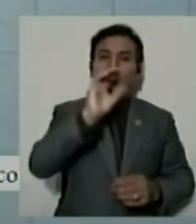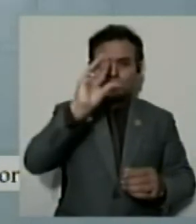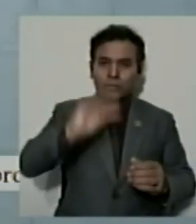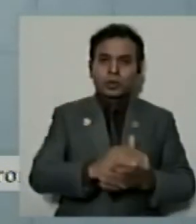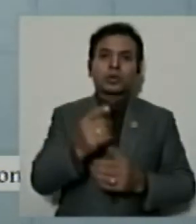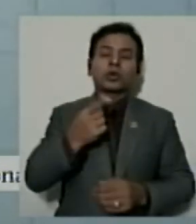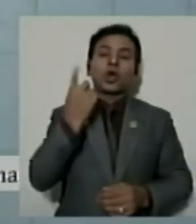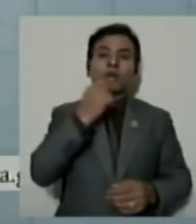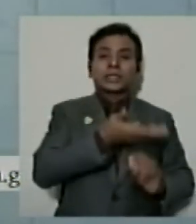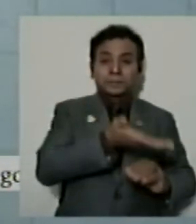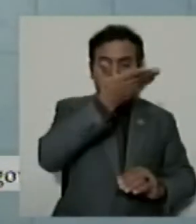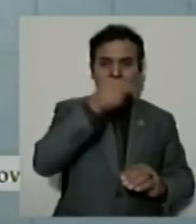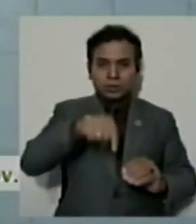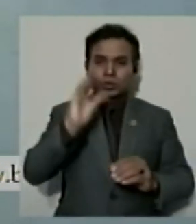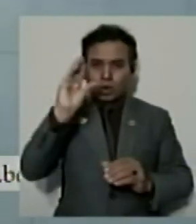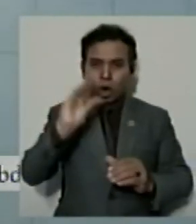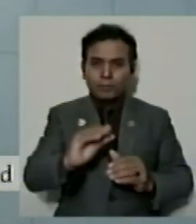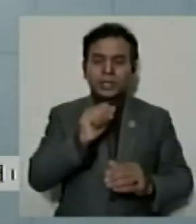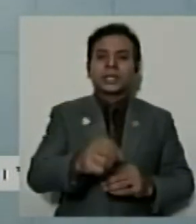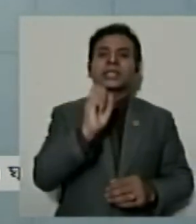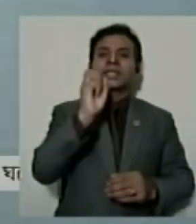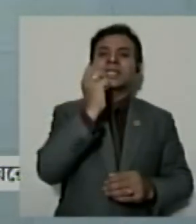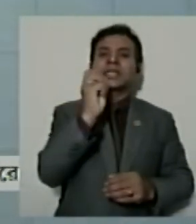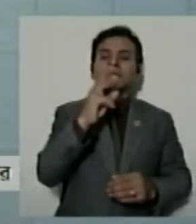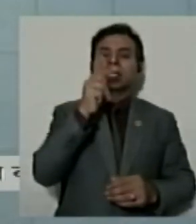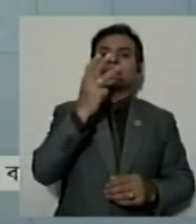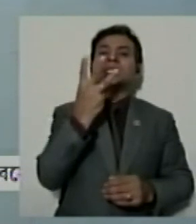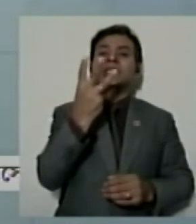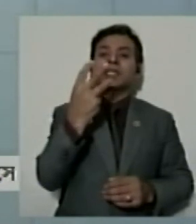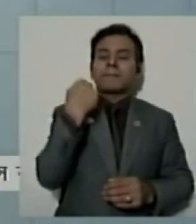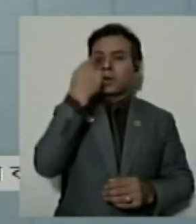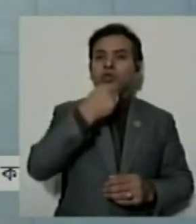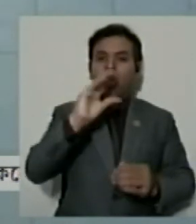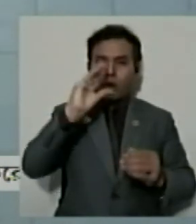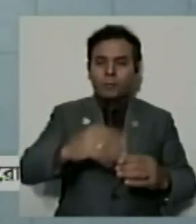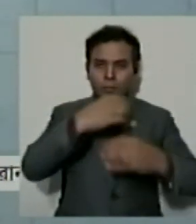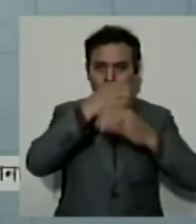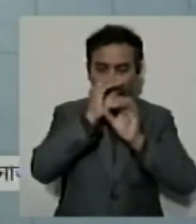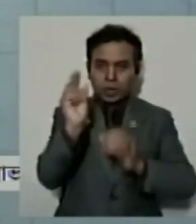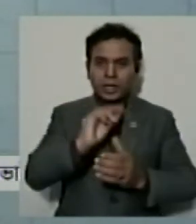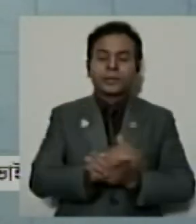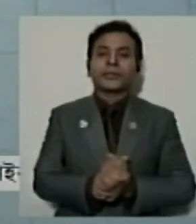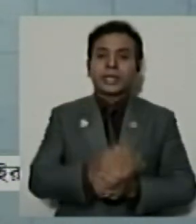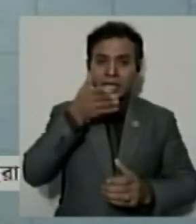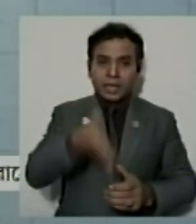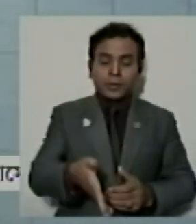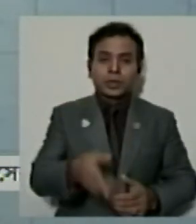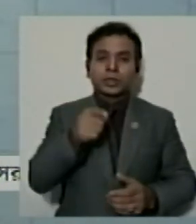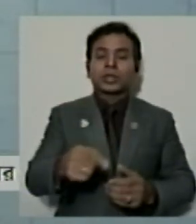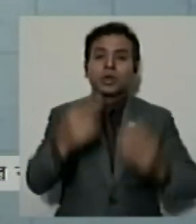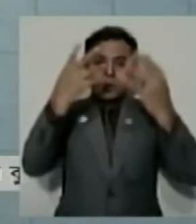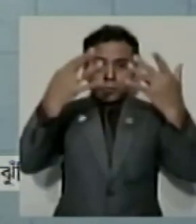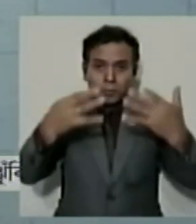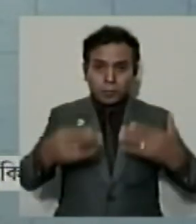এই পরীক্ষাতে আমাদের যা ফল এসেছে, আমরা নতুন করে 24 ঘন্টায় রোগী শনাক্ত হয়েছে 564 জন, এবং